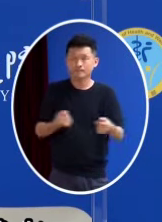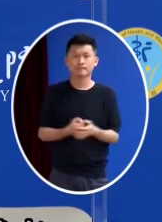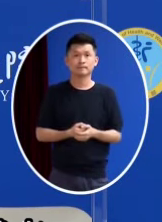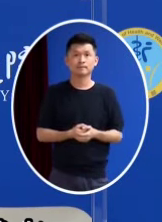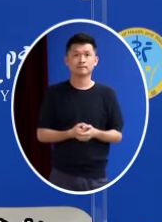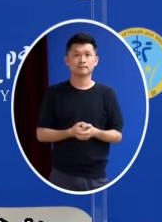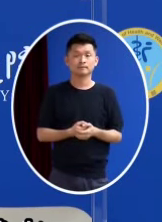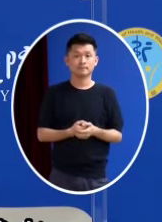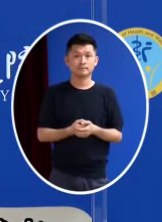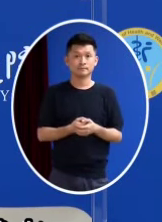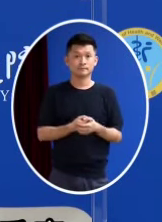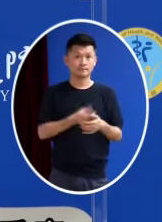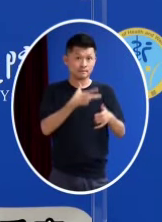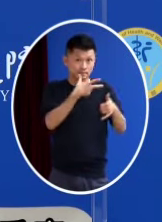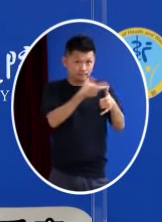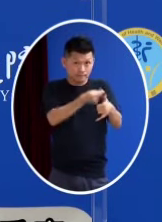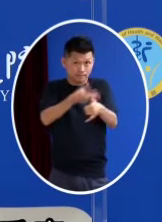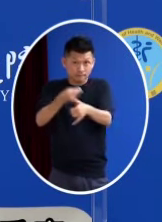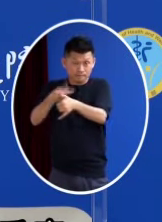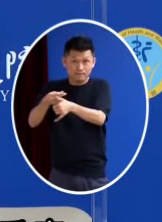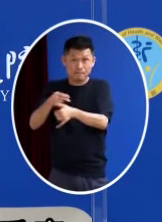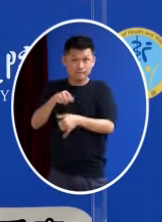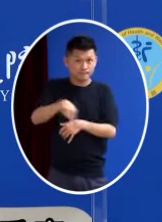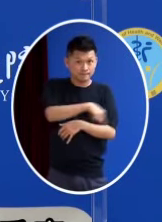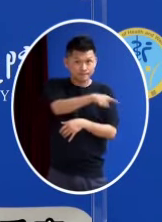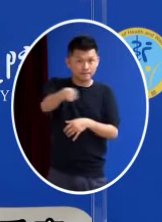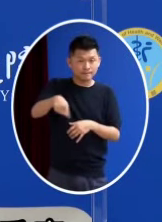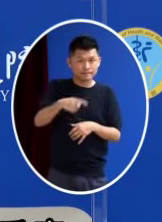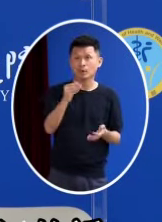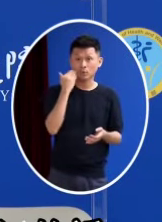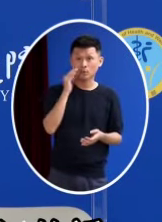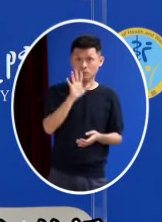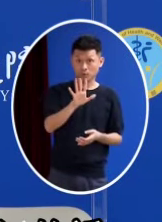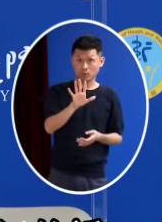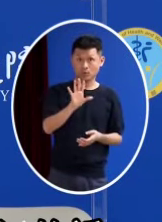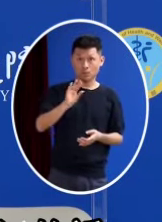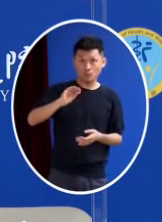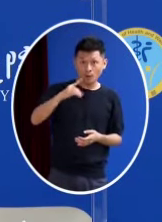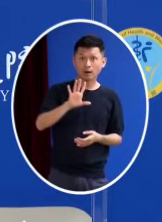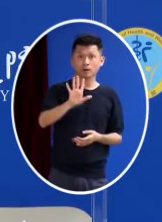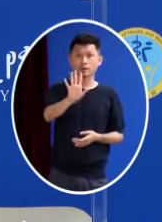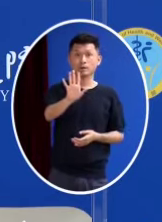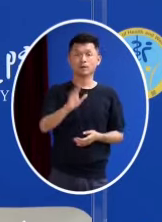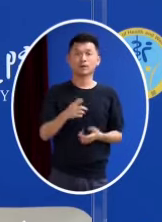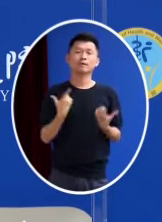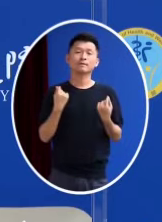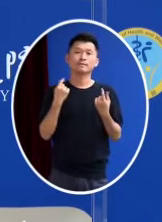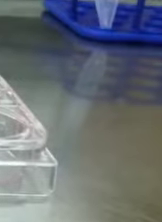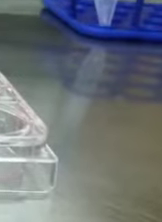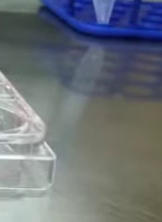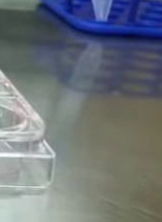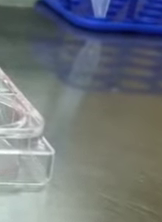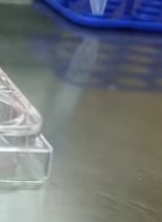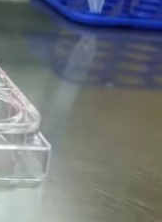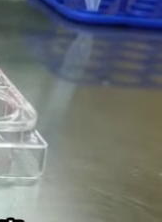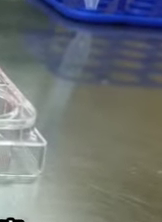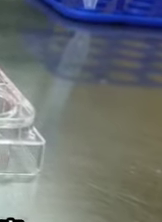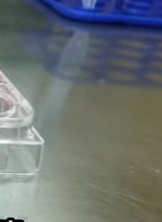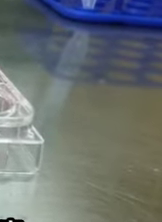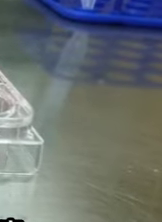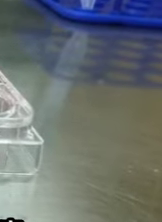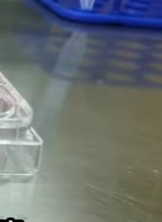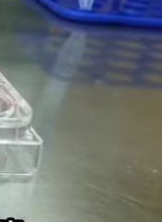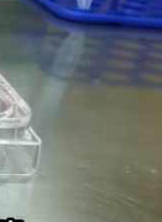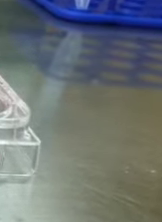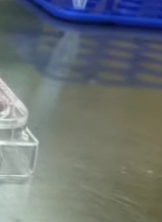行当中的受试者有没有出现任何的不良反应，万一碰到的话也一样是会暂停的。 张仁表示，国内疫